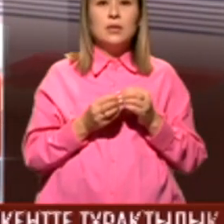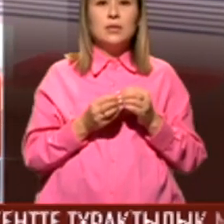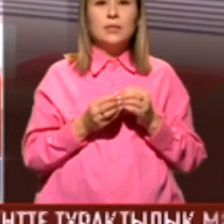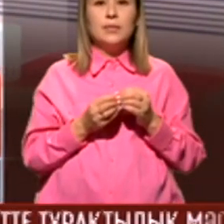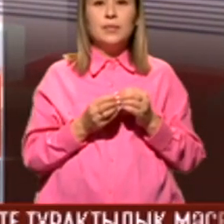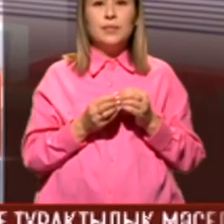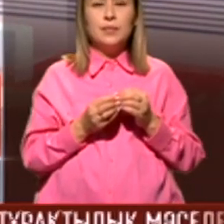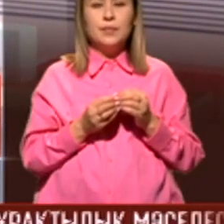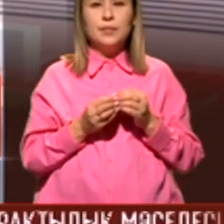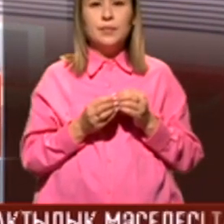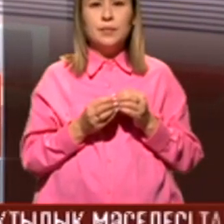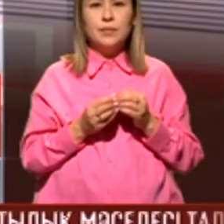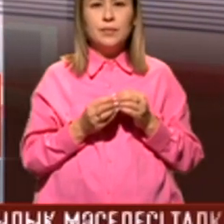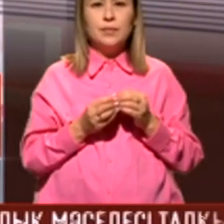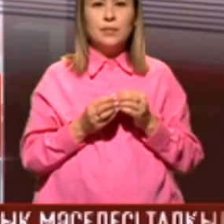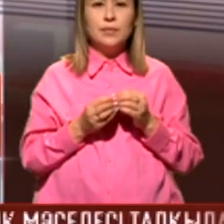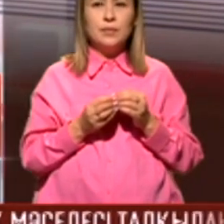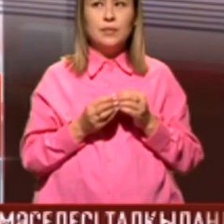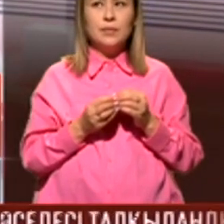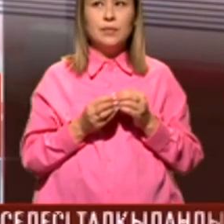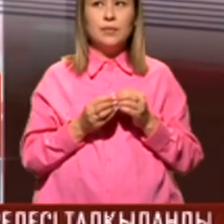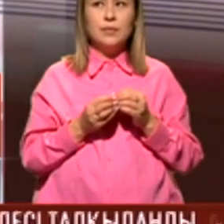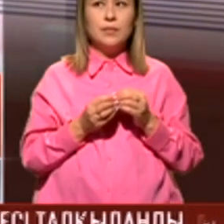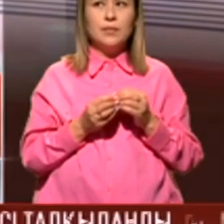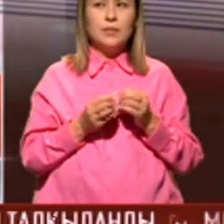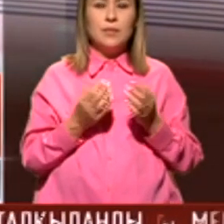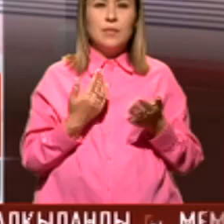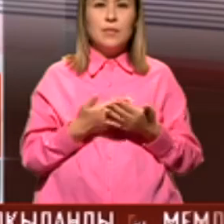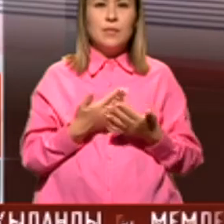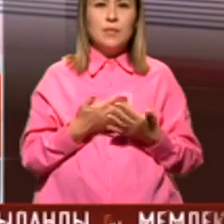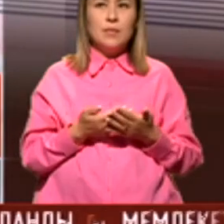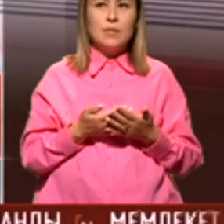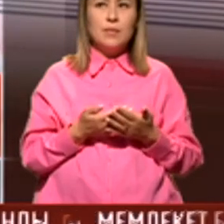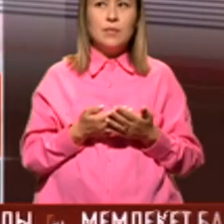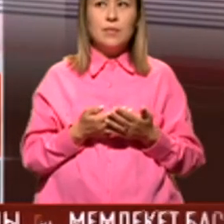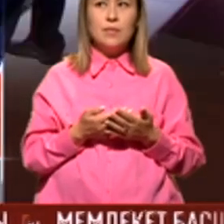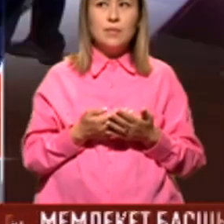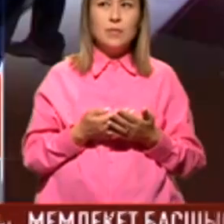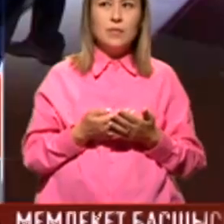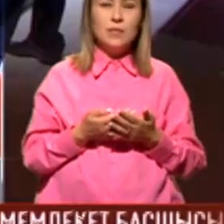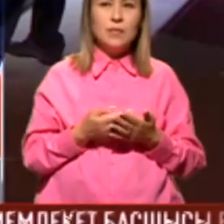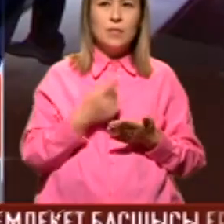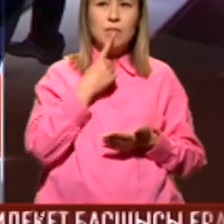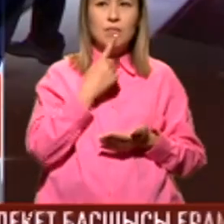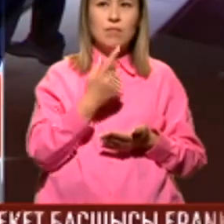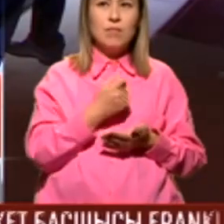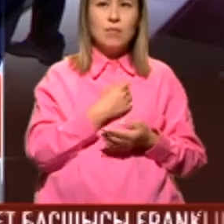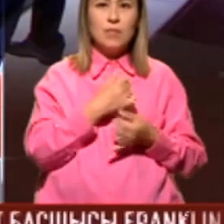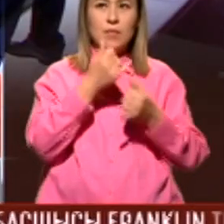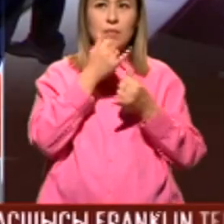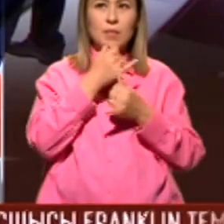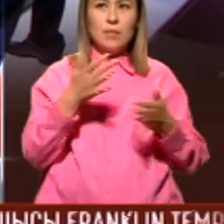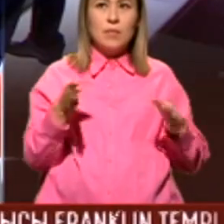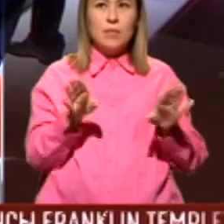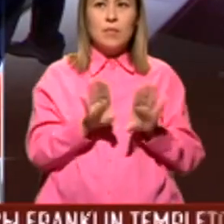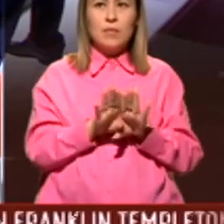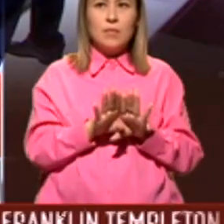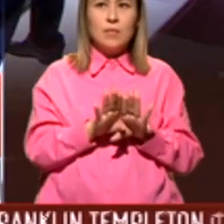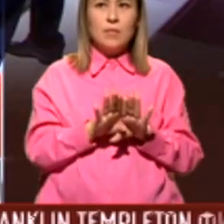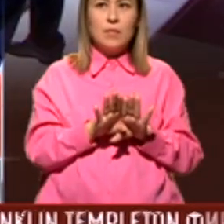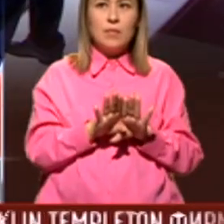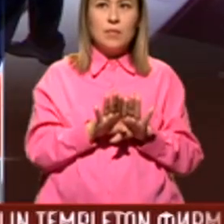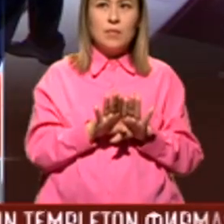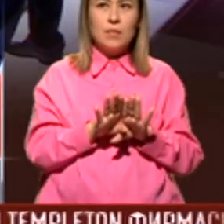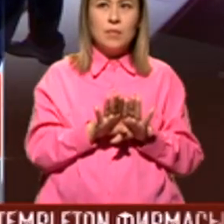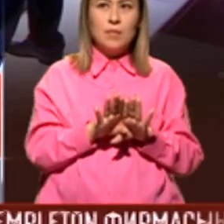сияқты. Аман келді Мырза. Иә. Ішкі күштерге төтеп бере алмаған